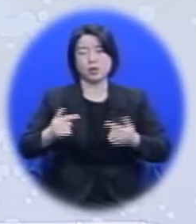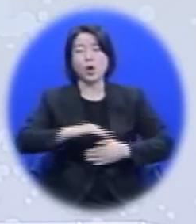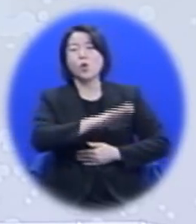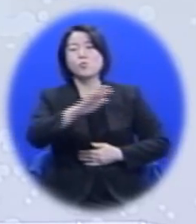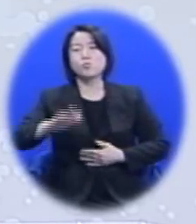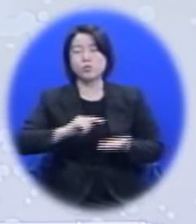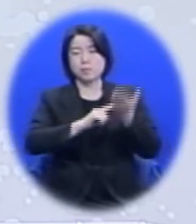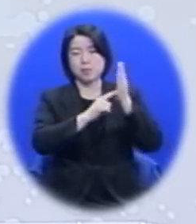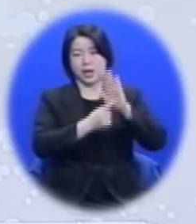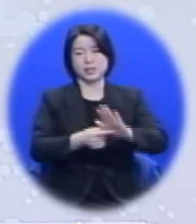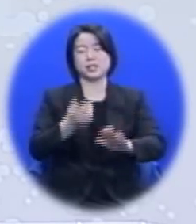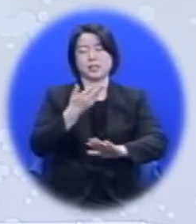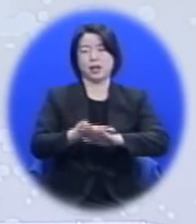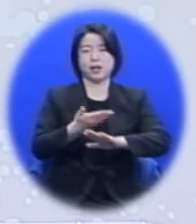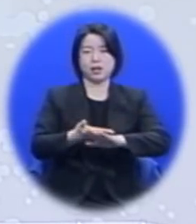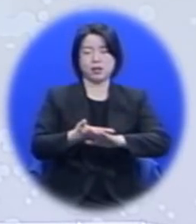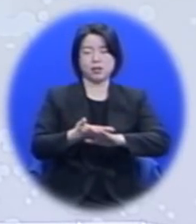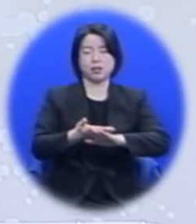거예요. 반응이.